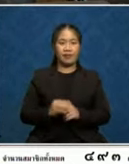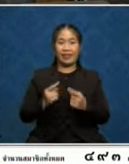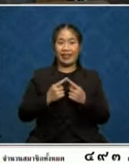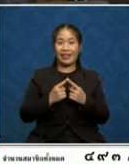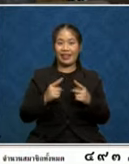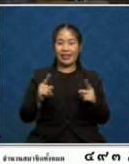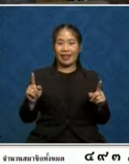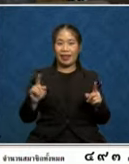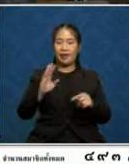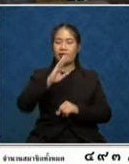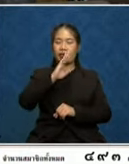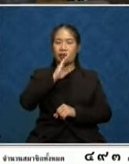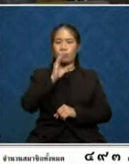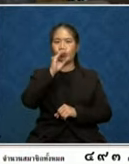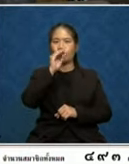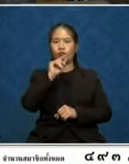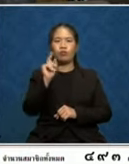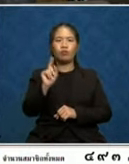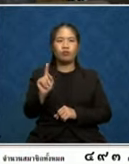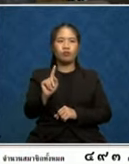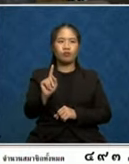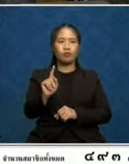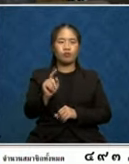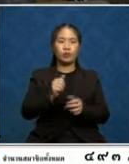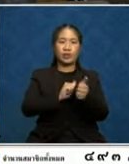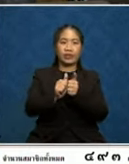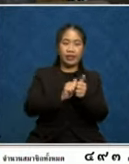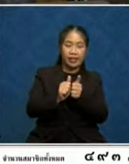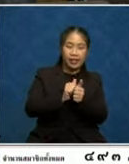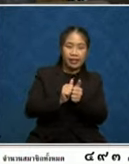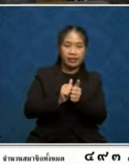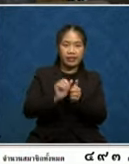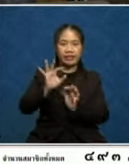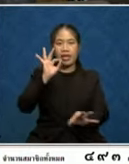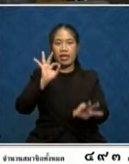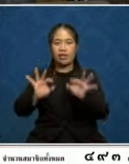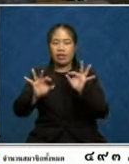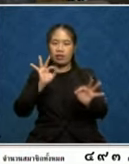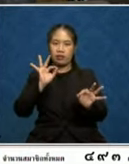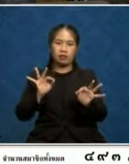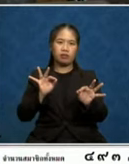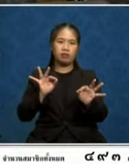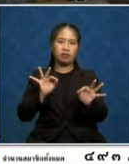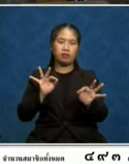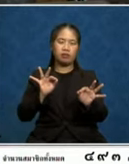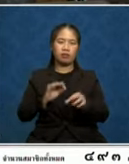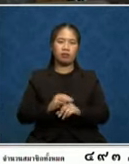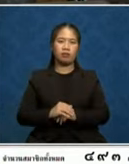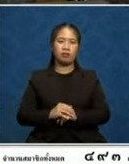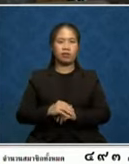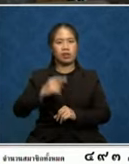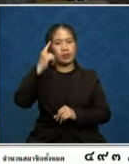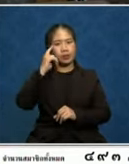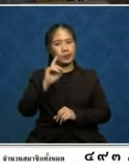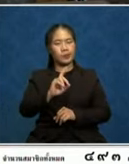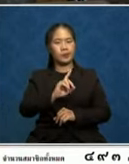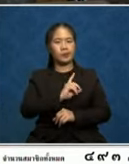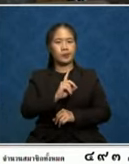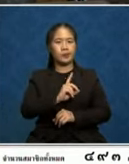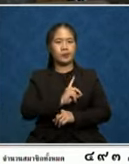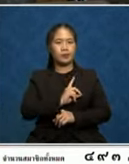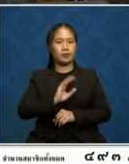แต่ทารท่านตัดเอาว่า การแข็งขั หขั้นเลือกให้เป็นไม่ใช่หน้าที่ข